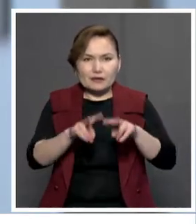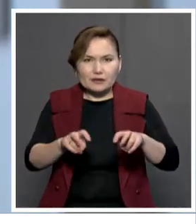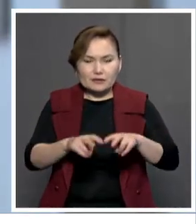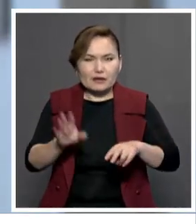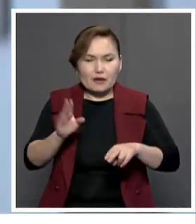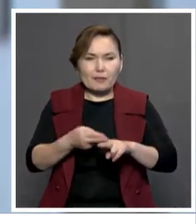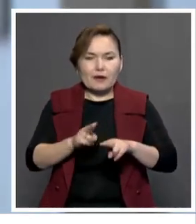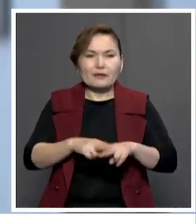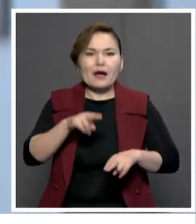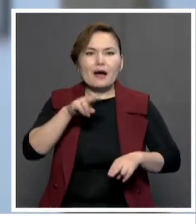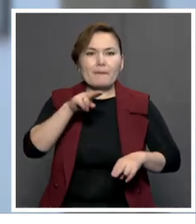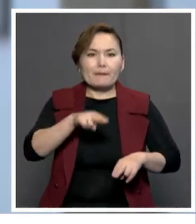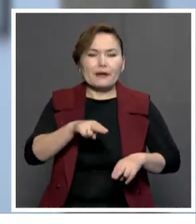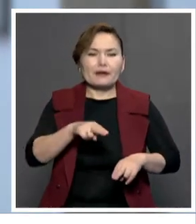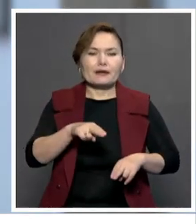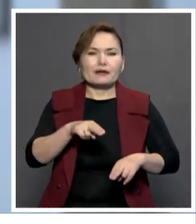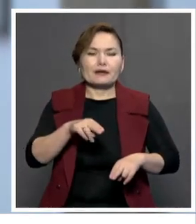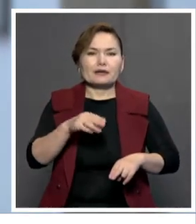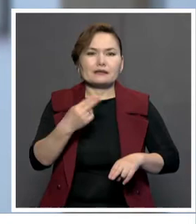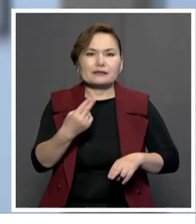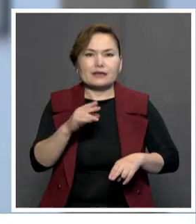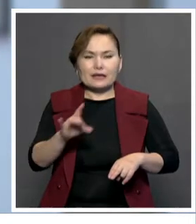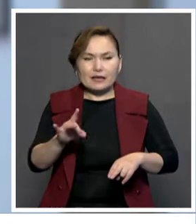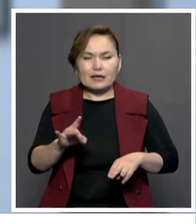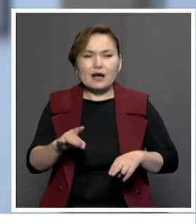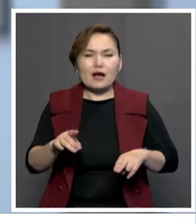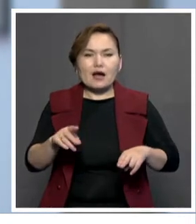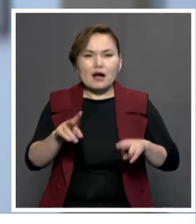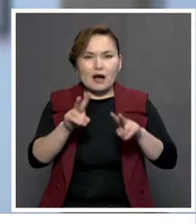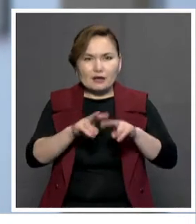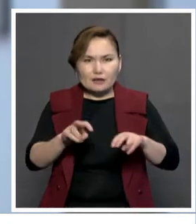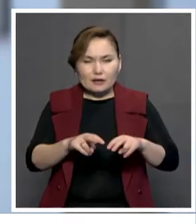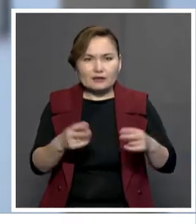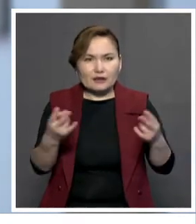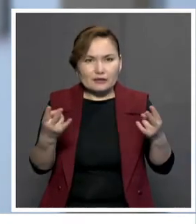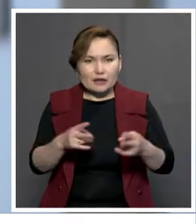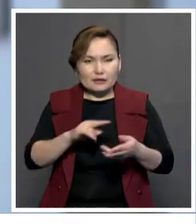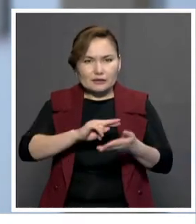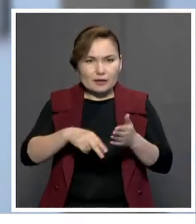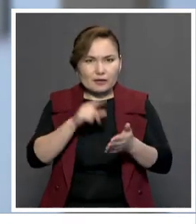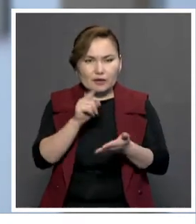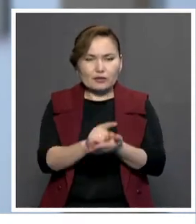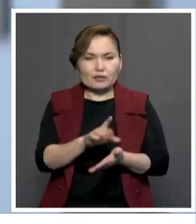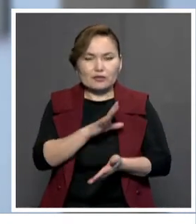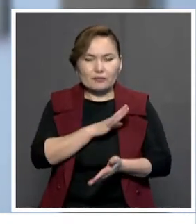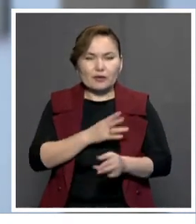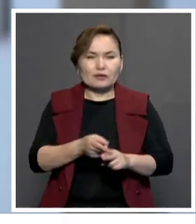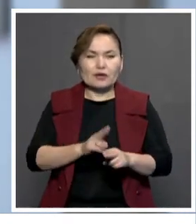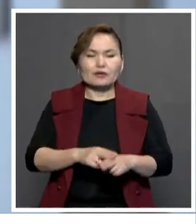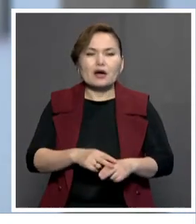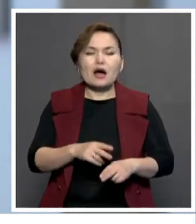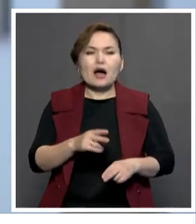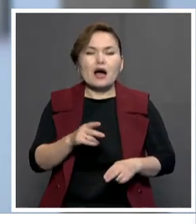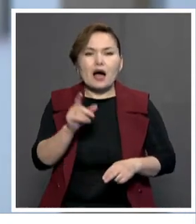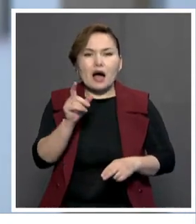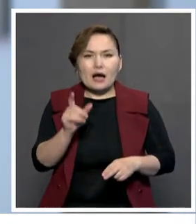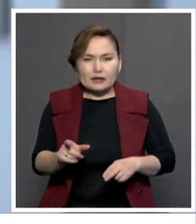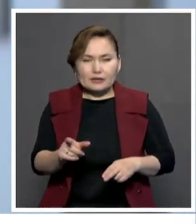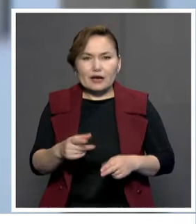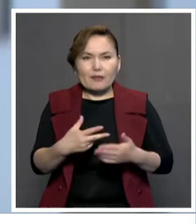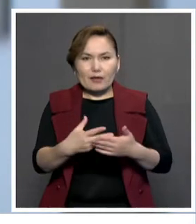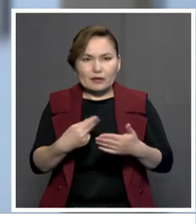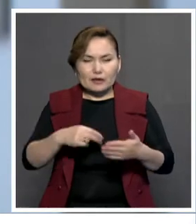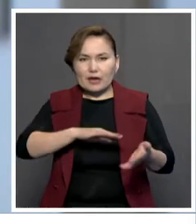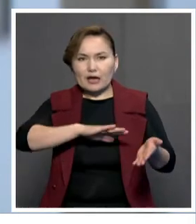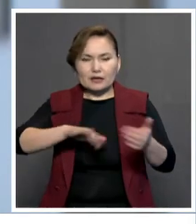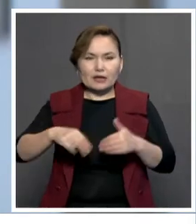ПЦР анализін тапсыру қажет деп айтамын. Және ПЦР анализін тапсырғаннан кейін екі күн аралығында